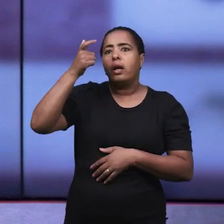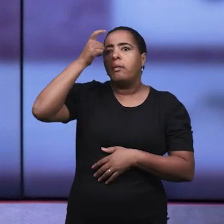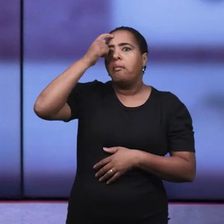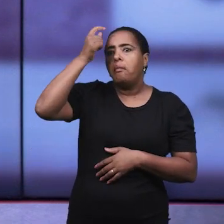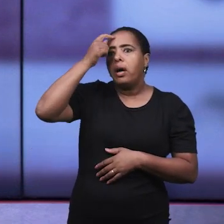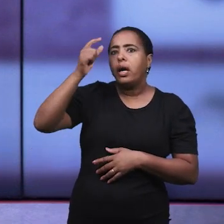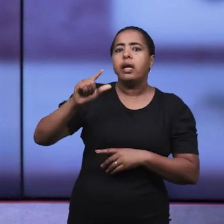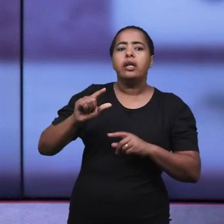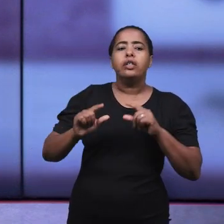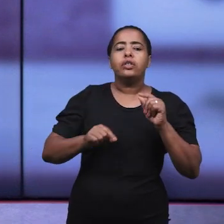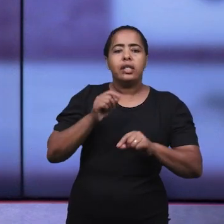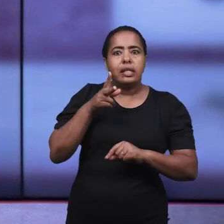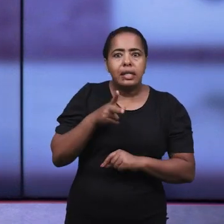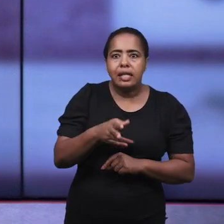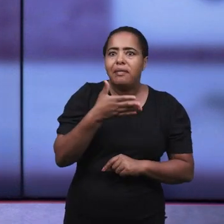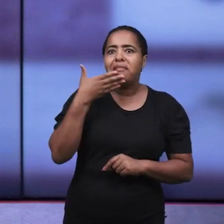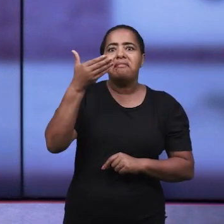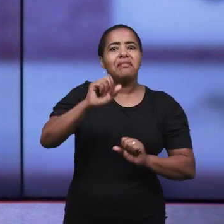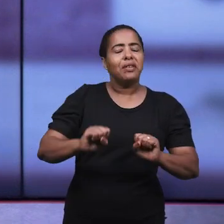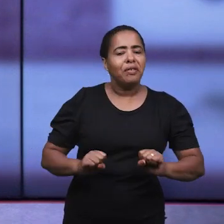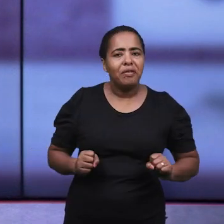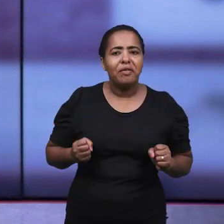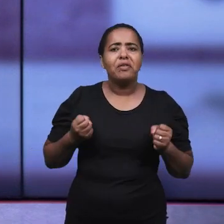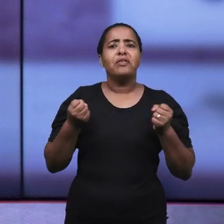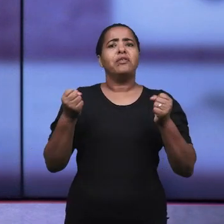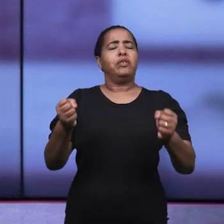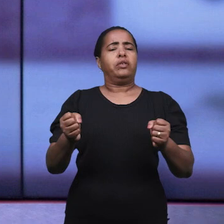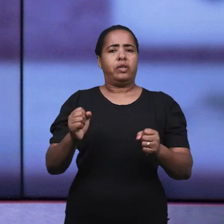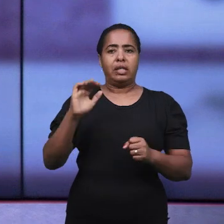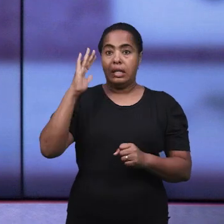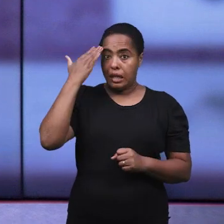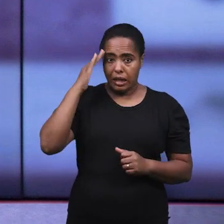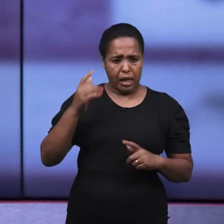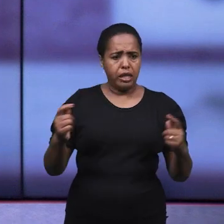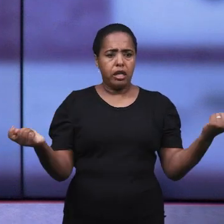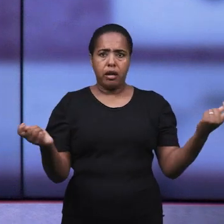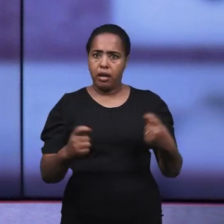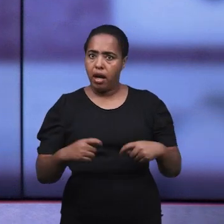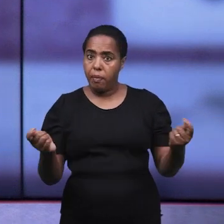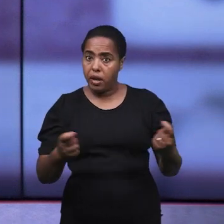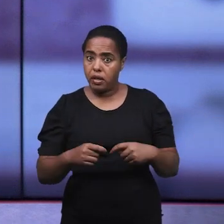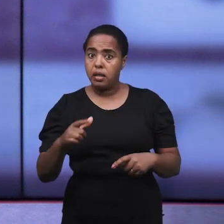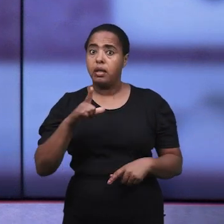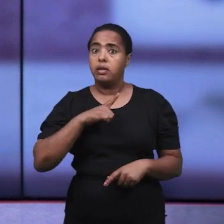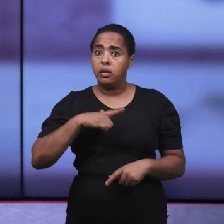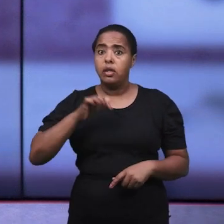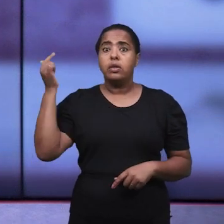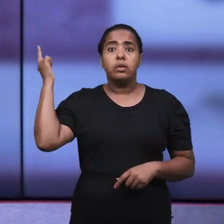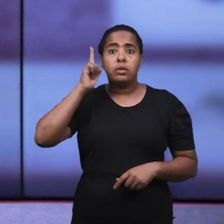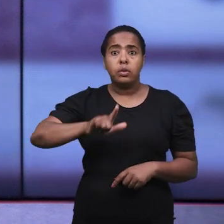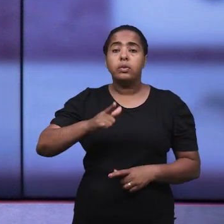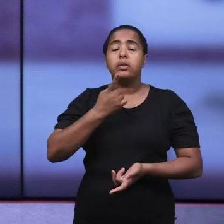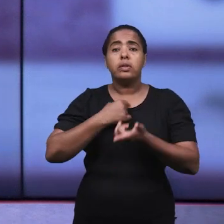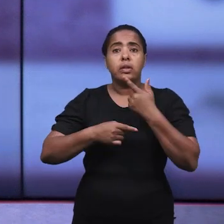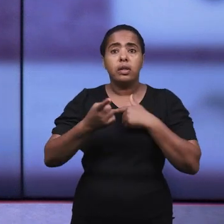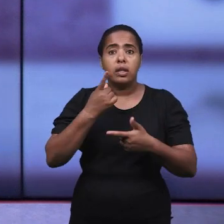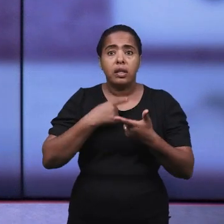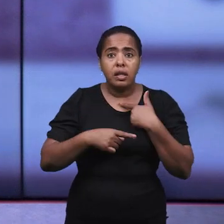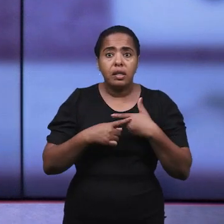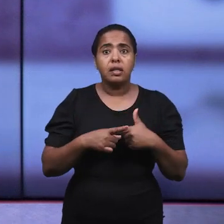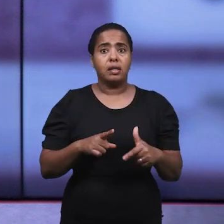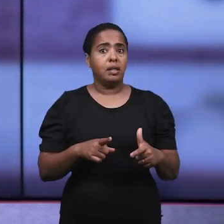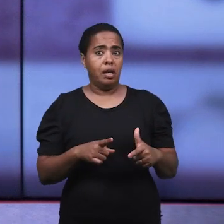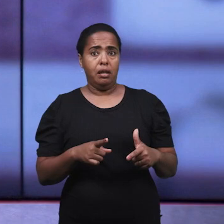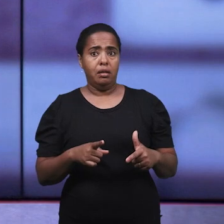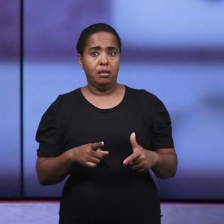Cela engendre la mentalité qu'il peut toujours s'améliorer avec l'effort. Il comprend qu'il est capable d'avoir ce qu'il veut s'il investit